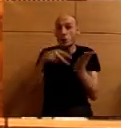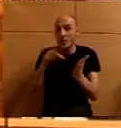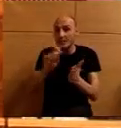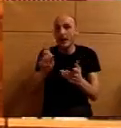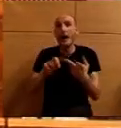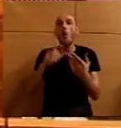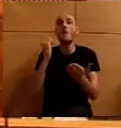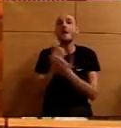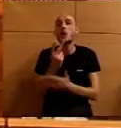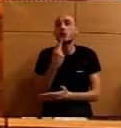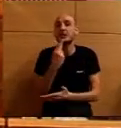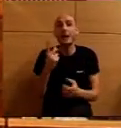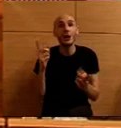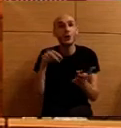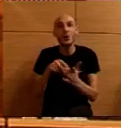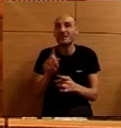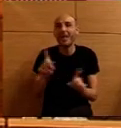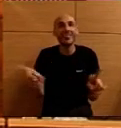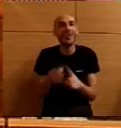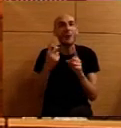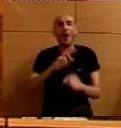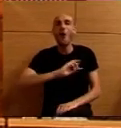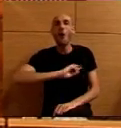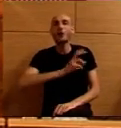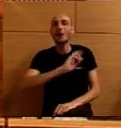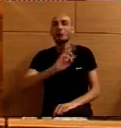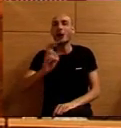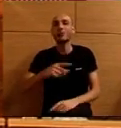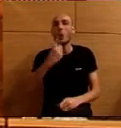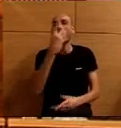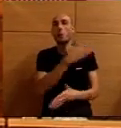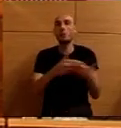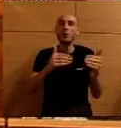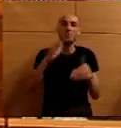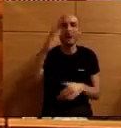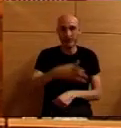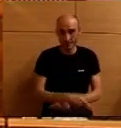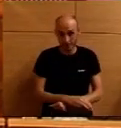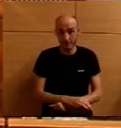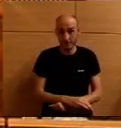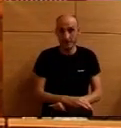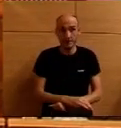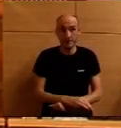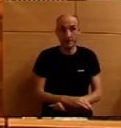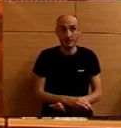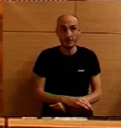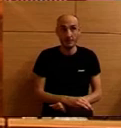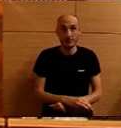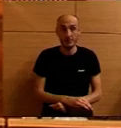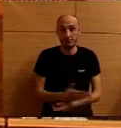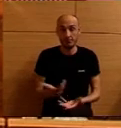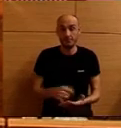Santander tampoc, però tenim altres, no? El preocupen, sembla, més les que no estan que les que estan, no? Però de tot